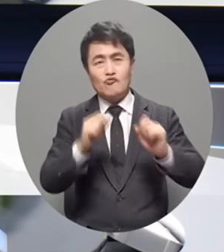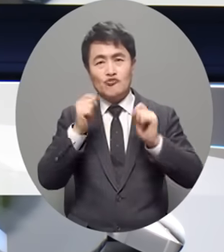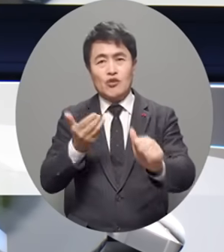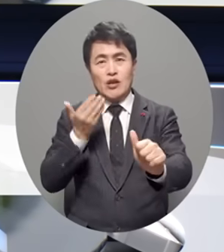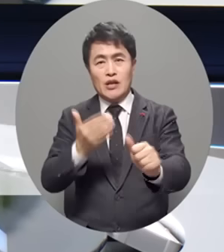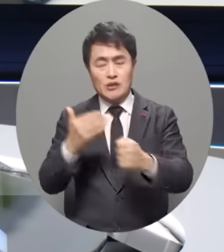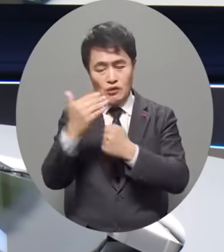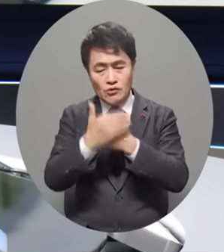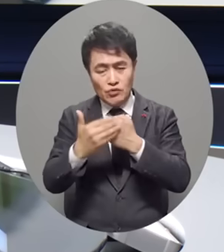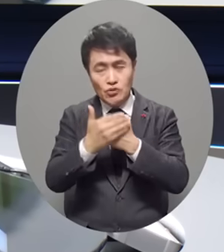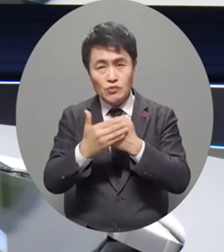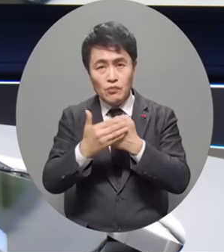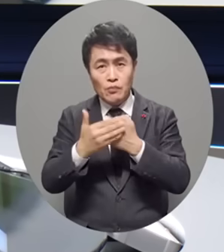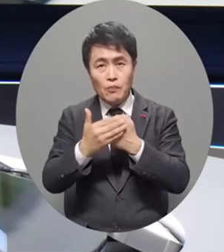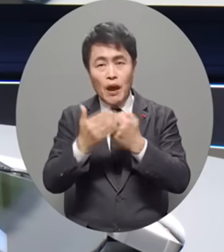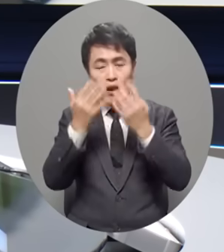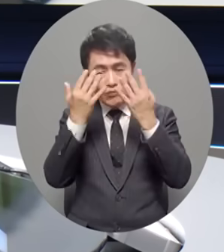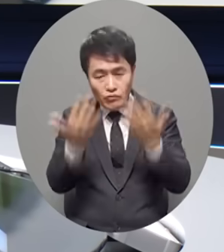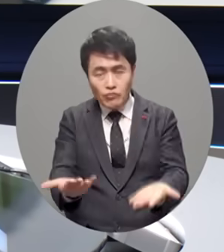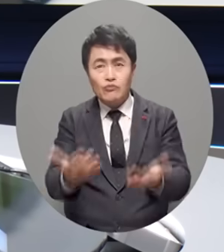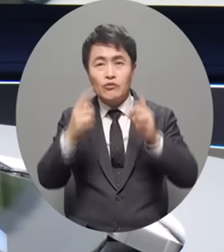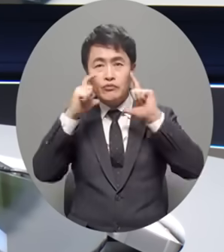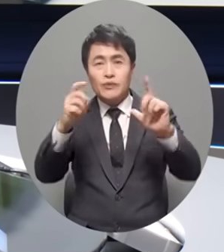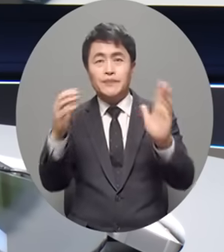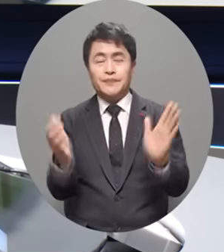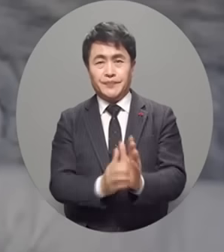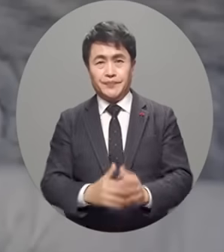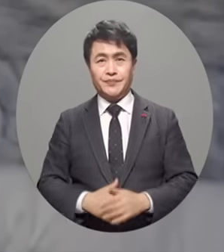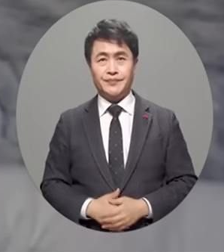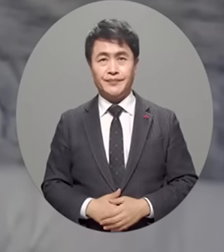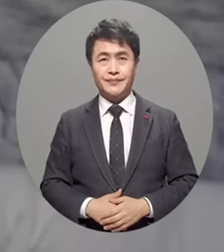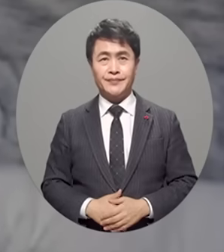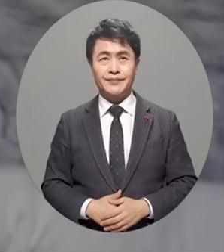선고했습니다. 박솔립 기자가 취재했습니다.